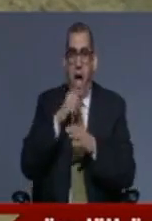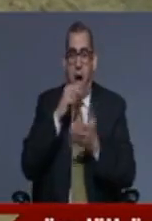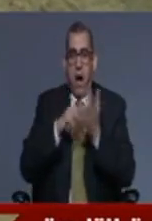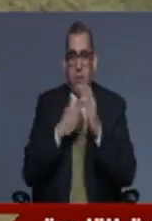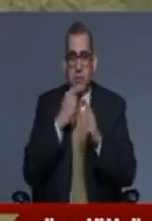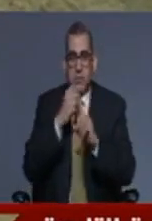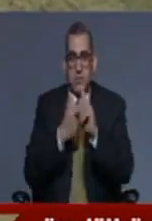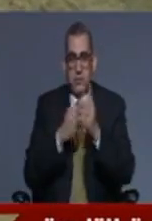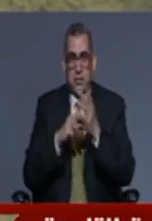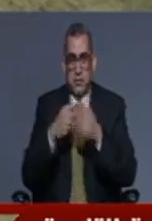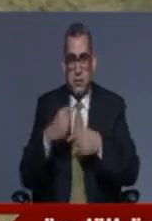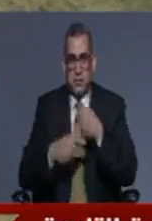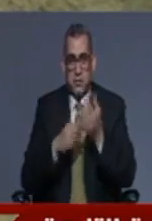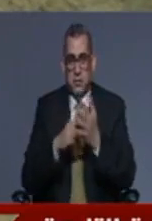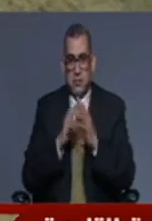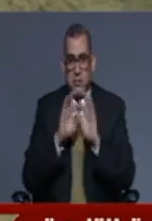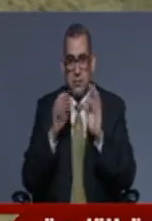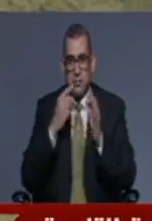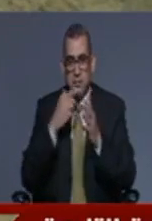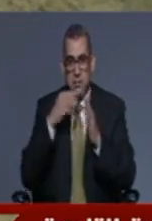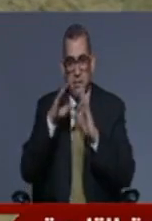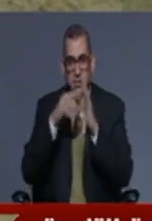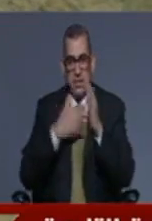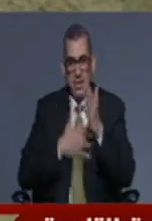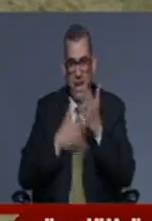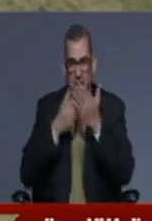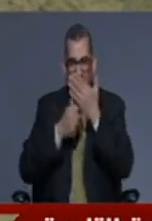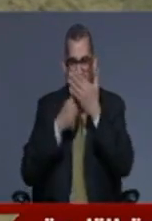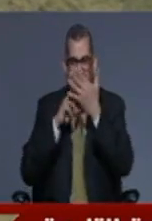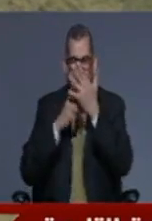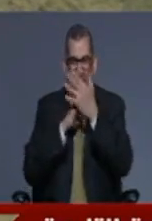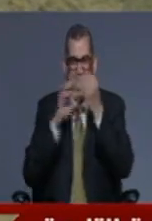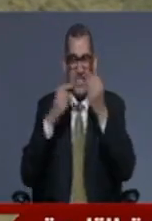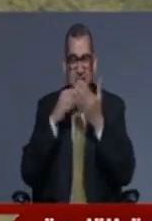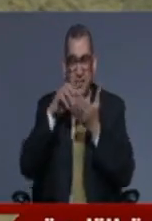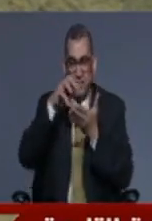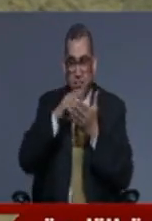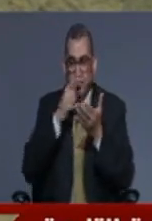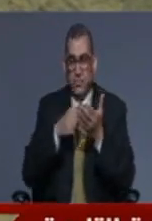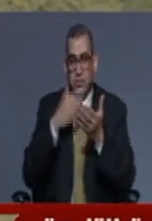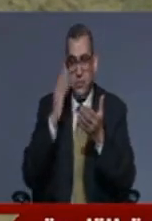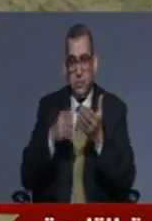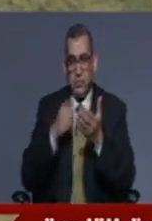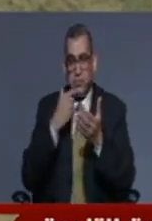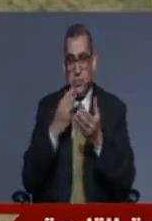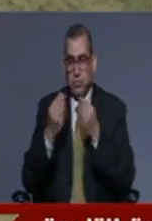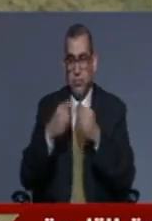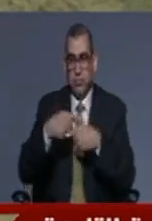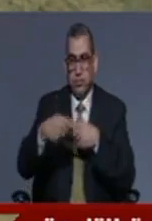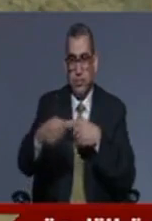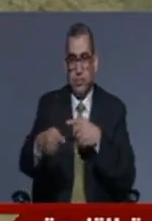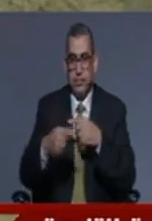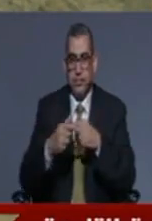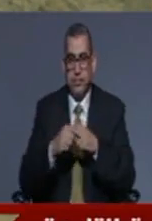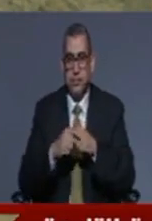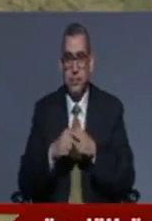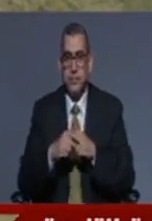وطنية ونرحب أيضا بأي شخص يأتي إلى بلادنا، لذا في المرة المقبلة